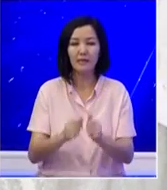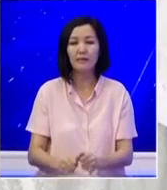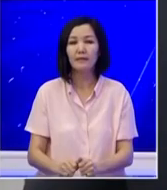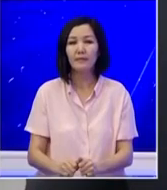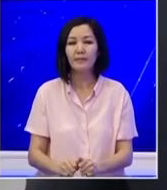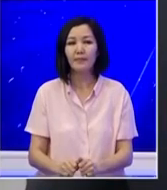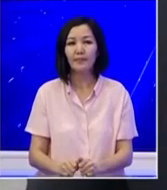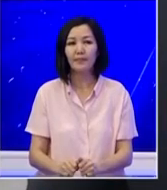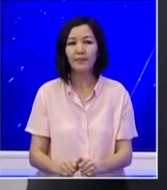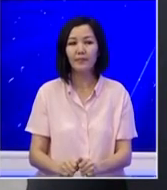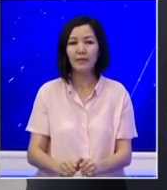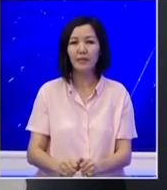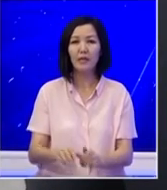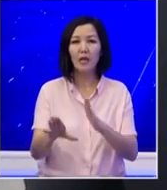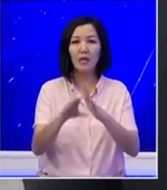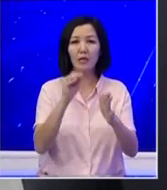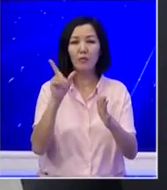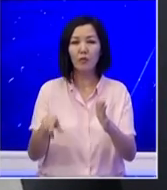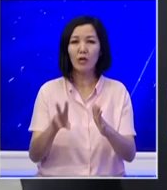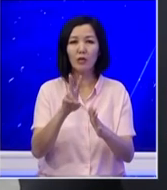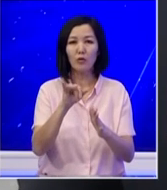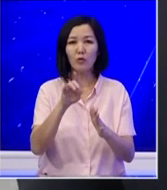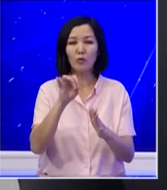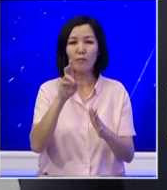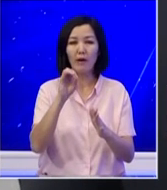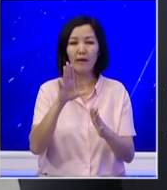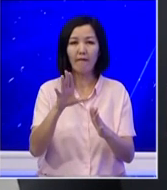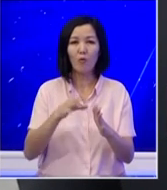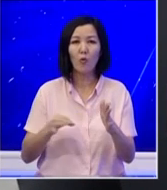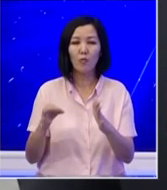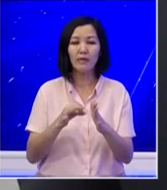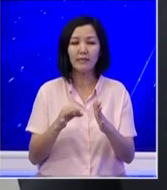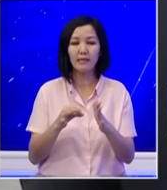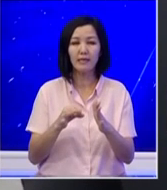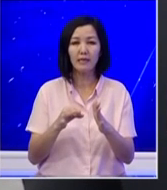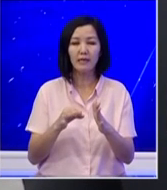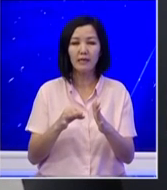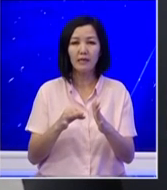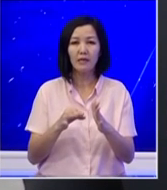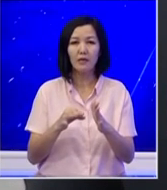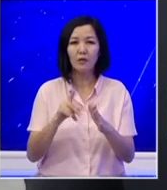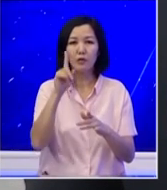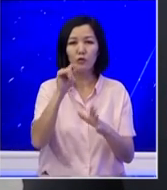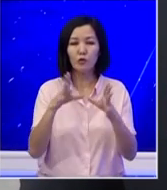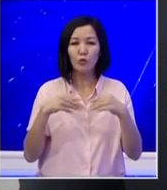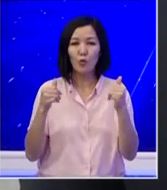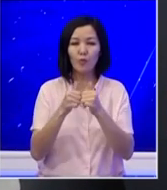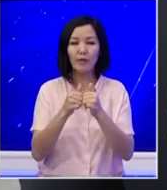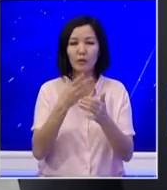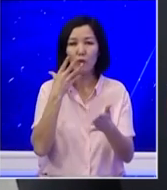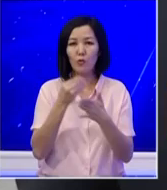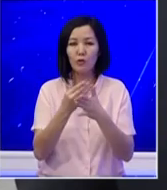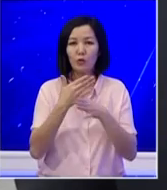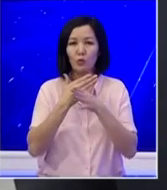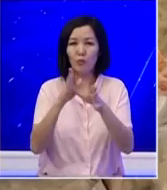аңғартты. Нұрбаев Данияр Молдайырұлы деген азаматымыз, облыстық мәслихаттың депутаты. Осы 100 отбасына